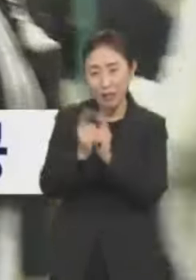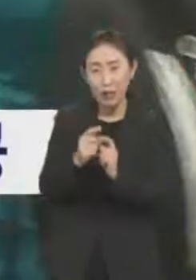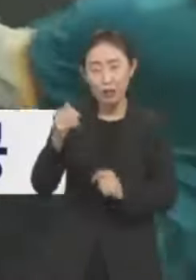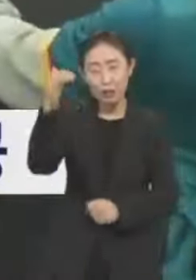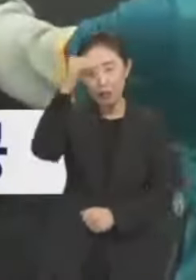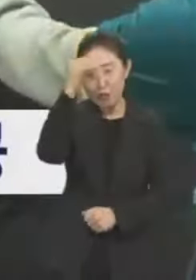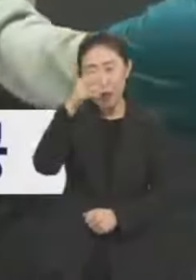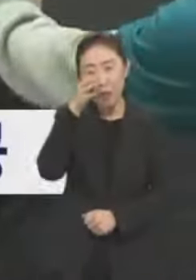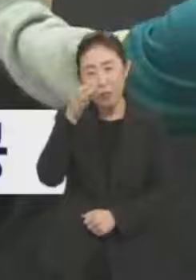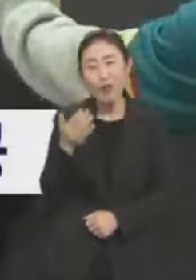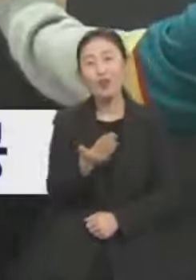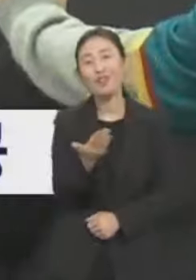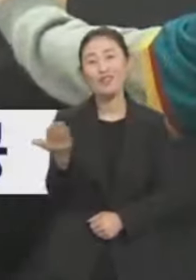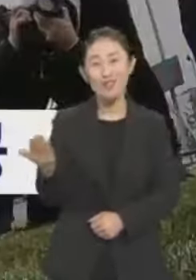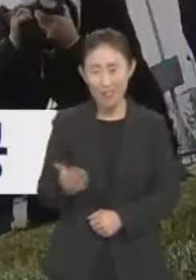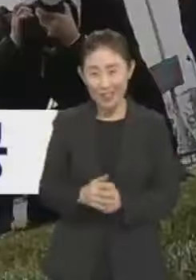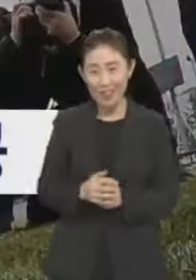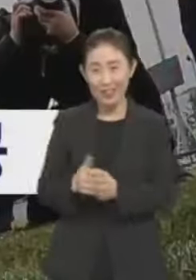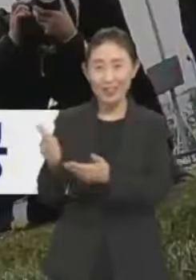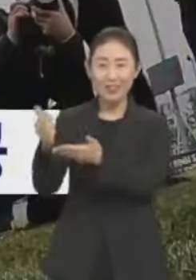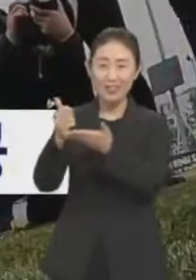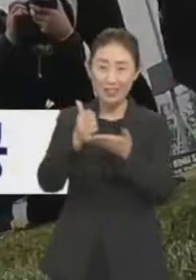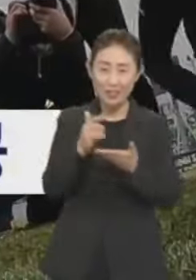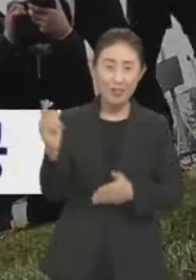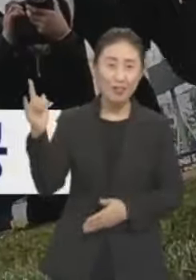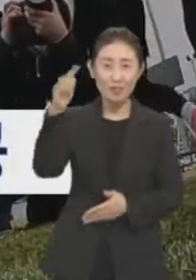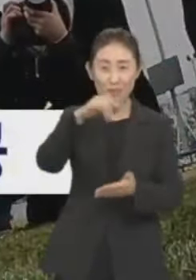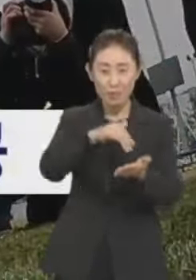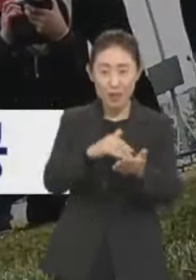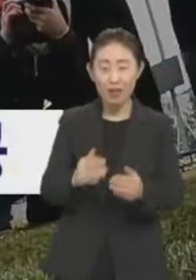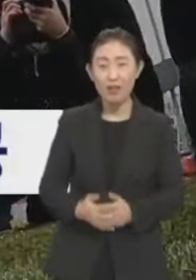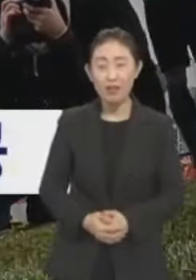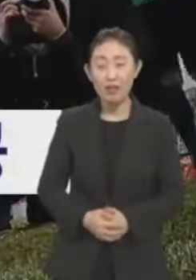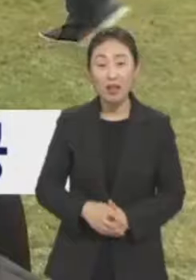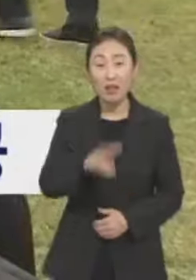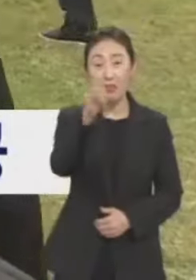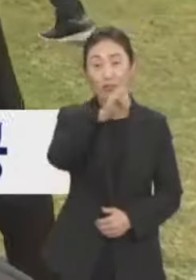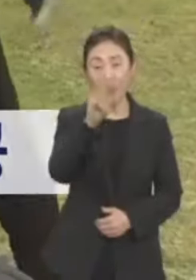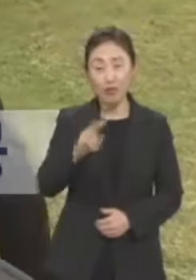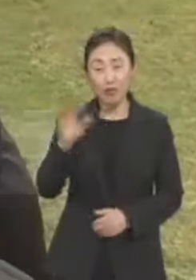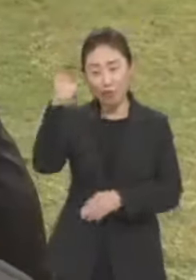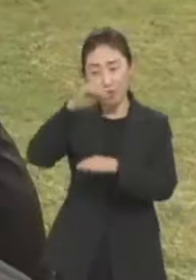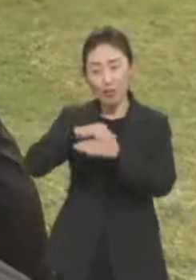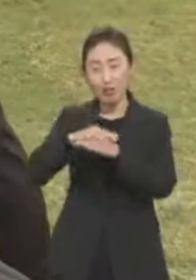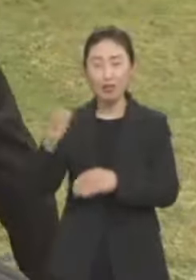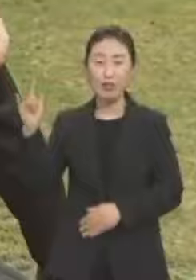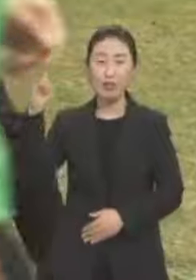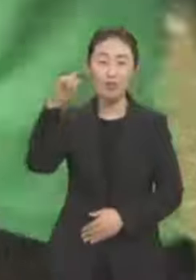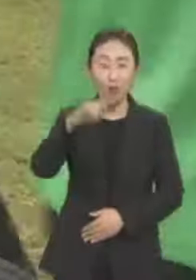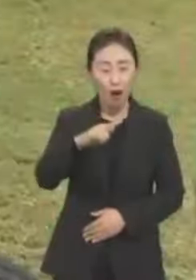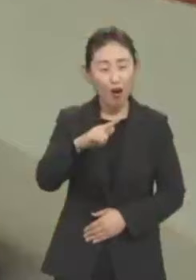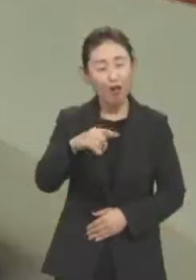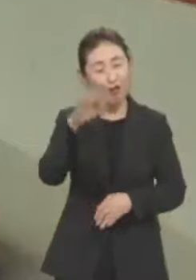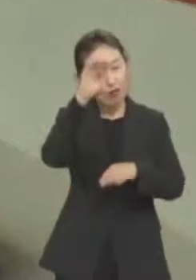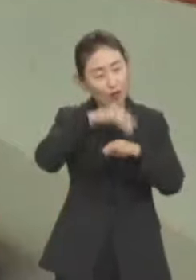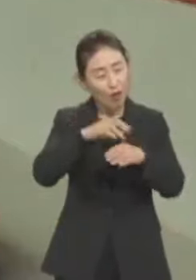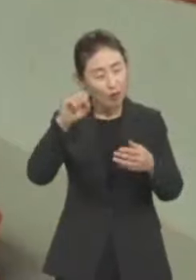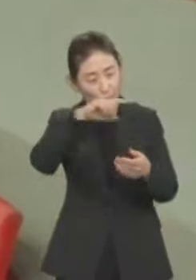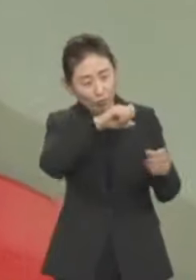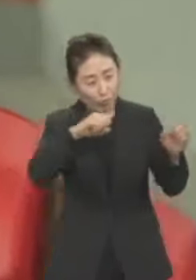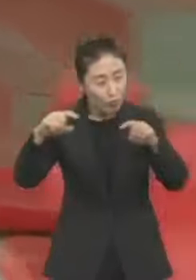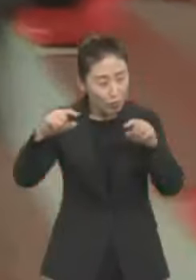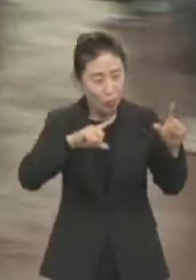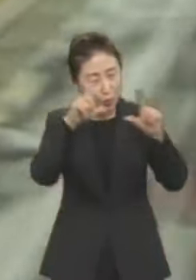제공하기 위해 연 첫 해외 팬투어 현장입니다. 팬들은 베트남 현지 훈련장까지 방문해 훈련 모습을 참관하며